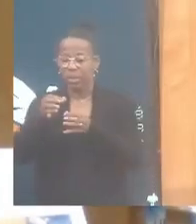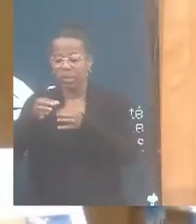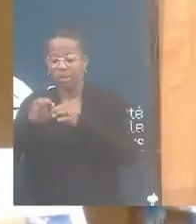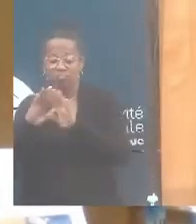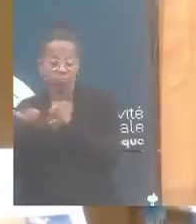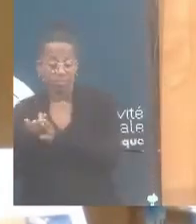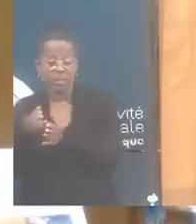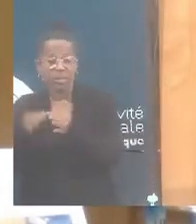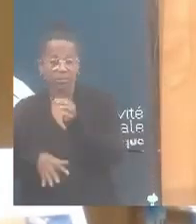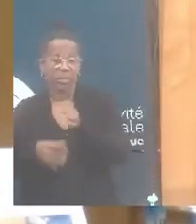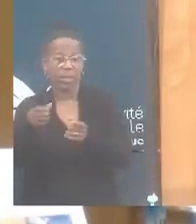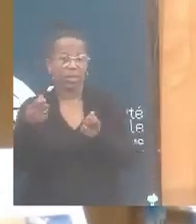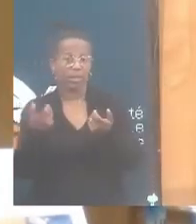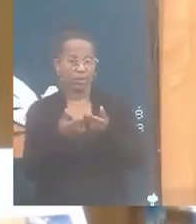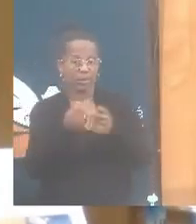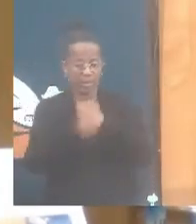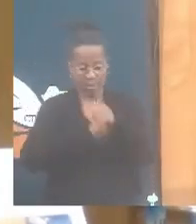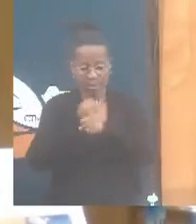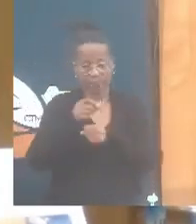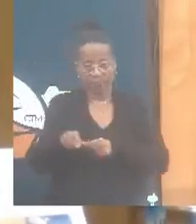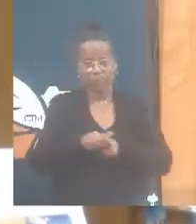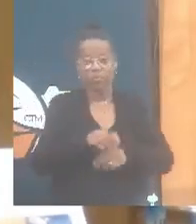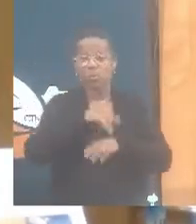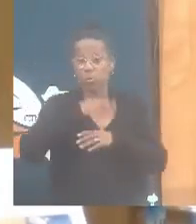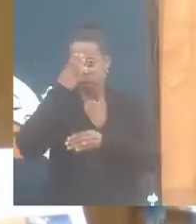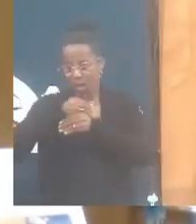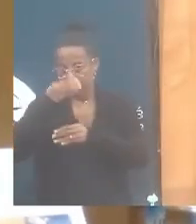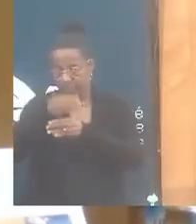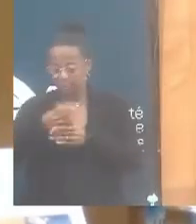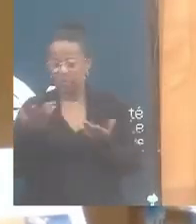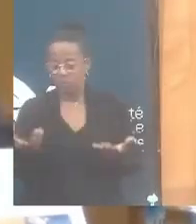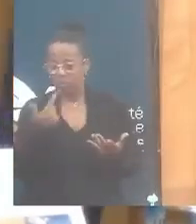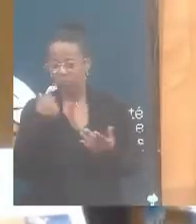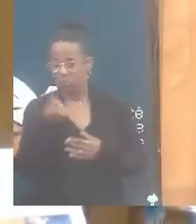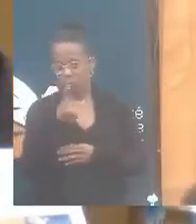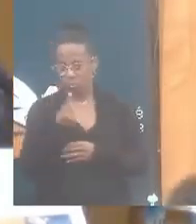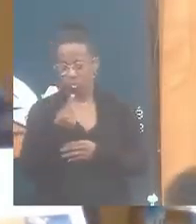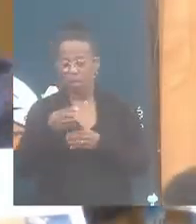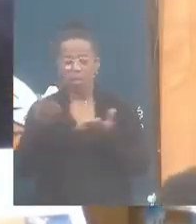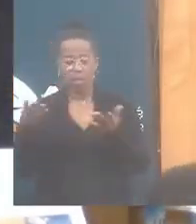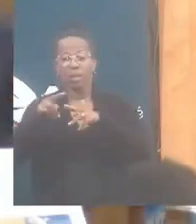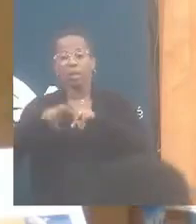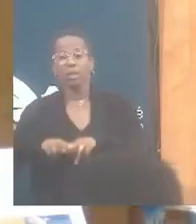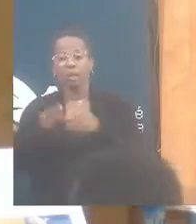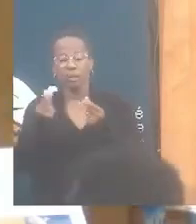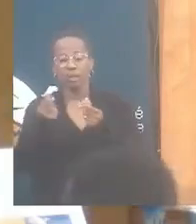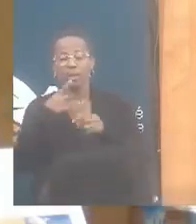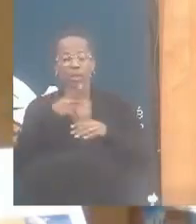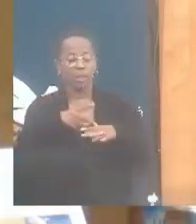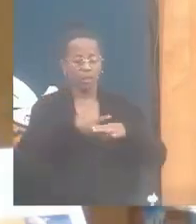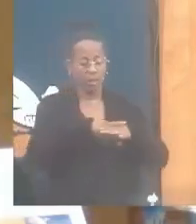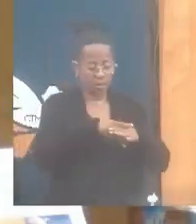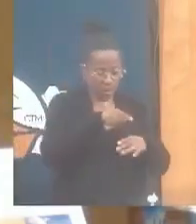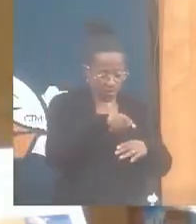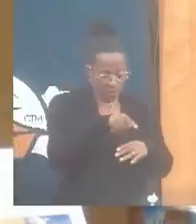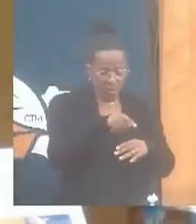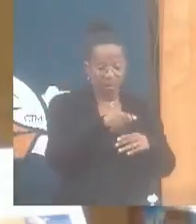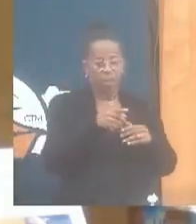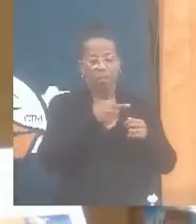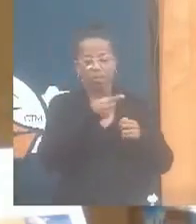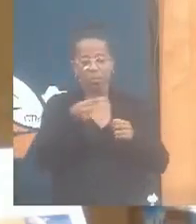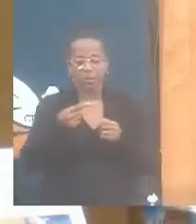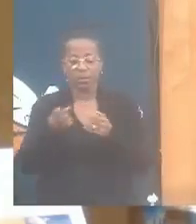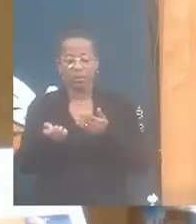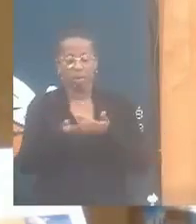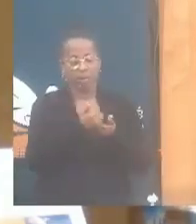l'exercice. Effectivement, on nous a toujours appris que le solde final, c'est le solde initial, plus les entrées, moins les sorties, tu me donnes le solde